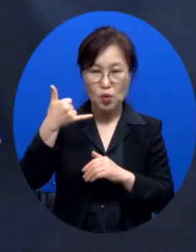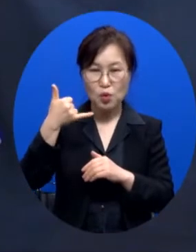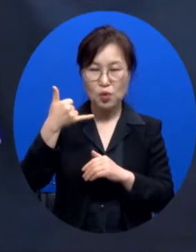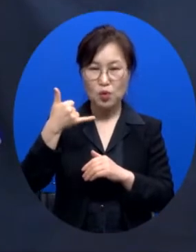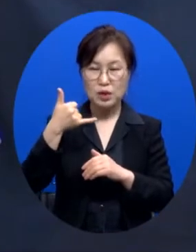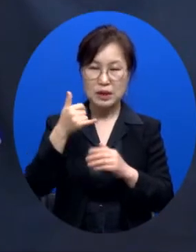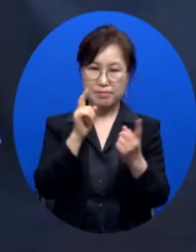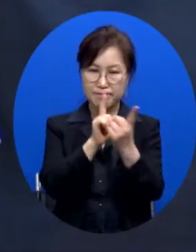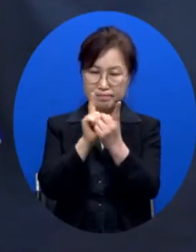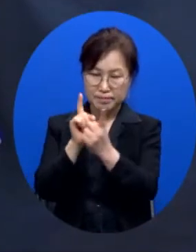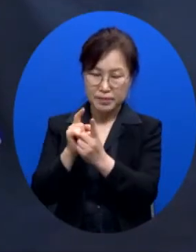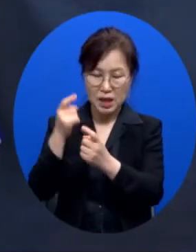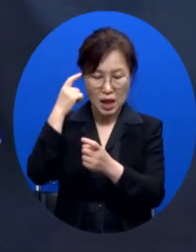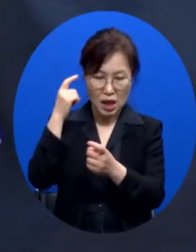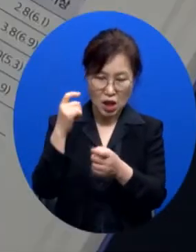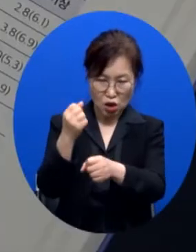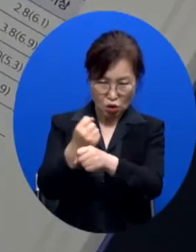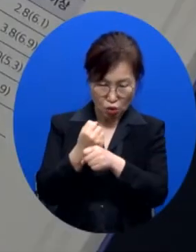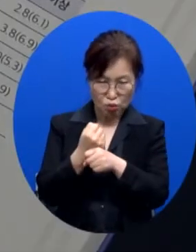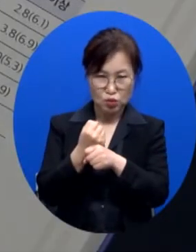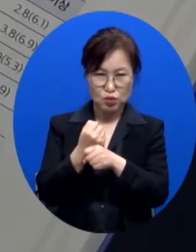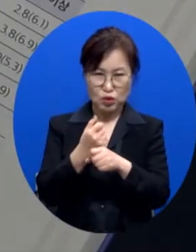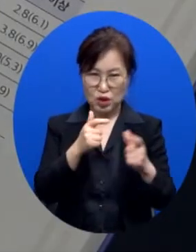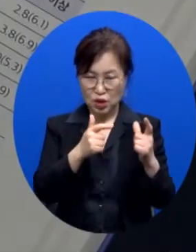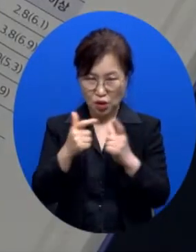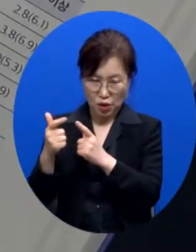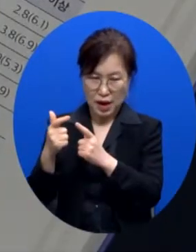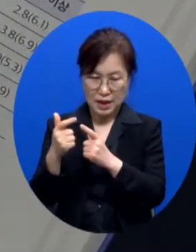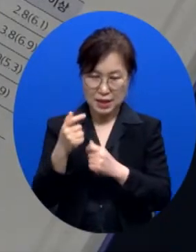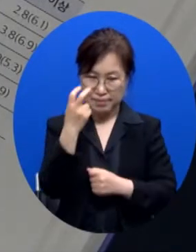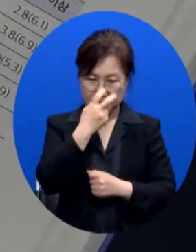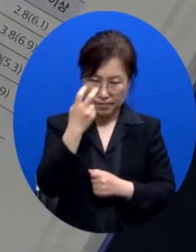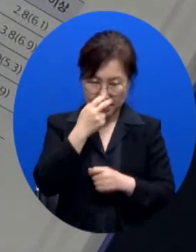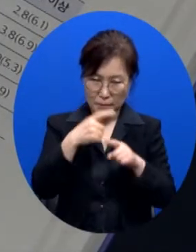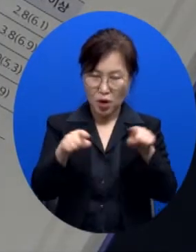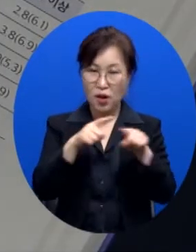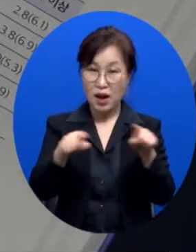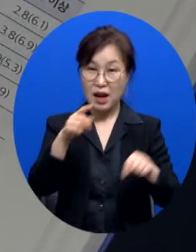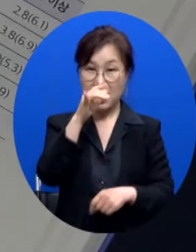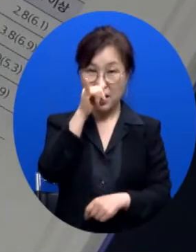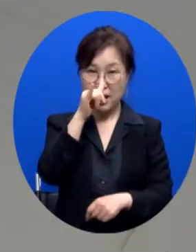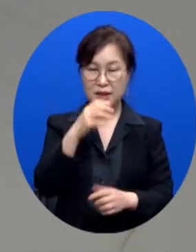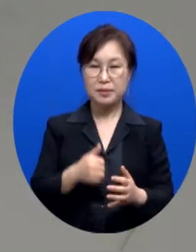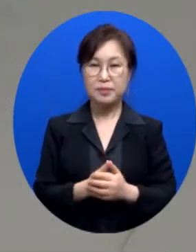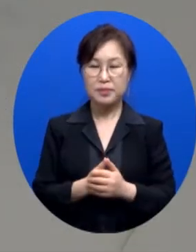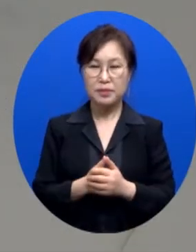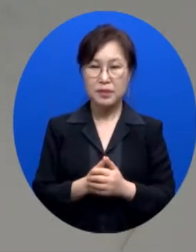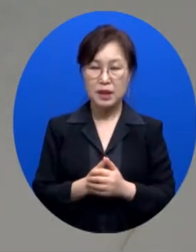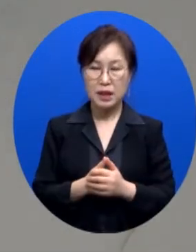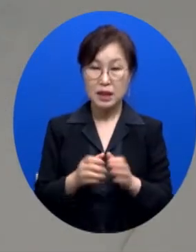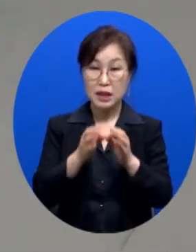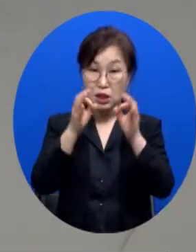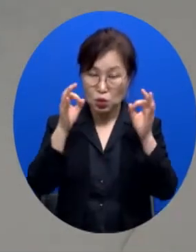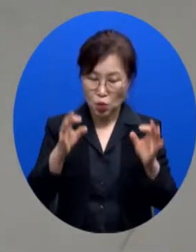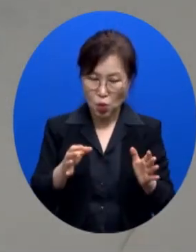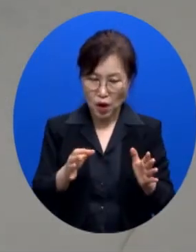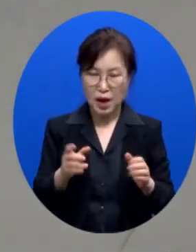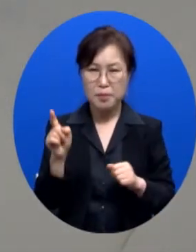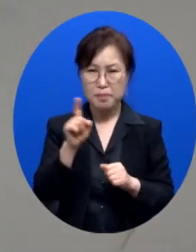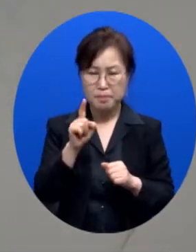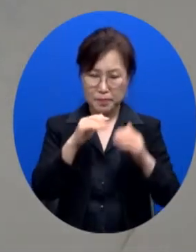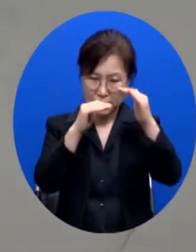교육과정 연구개발과 정책 선정을 자체 평가한다는 점도 눈에 띕니다. 그간의 성과와 과제가